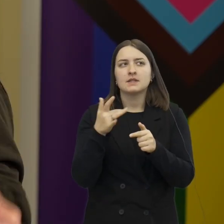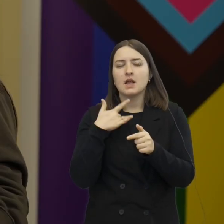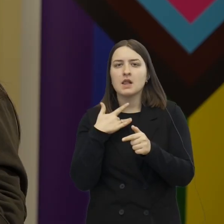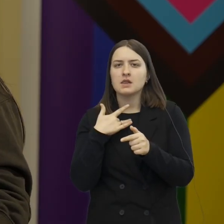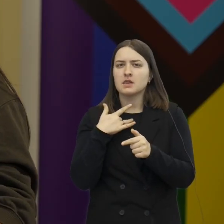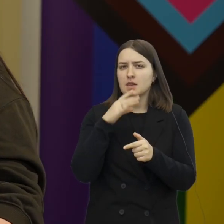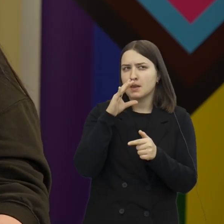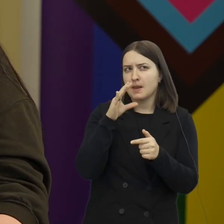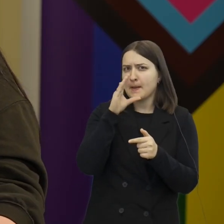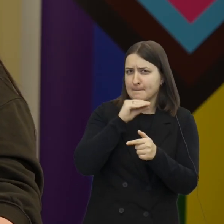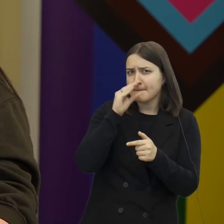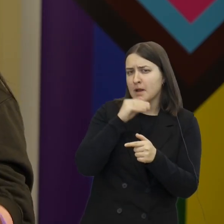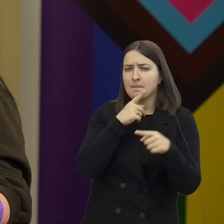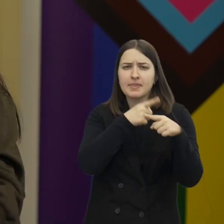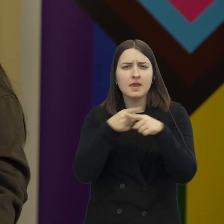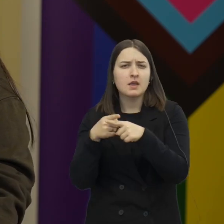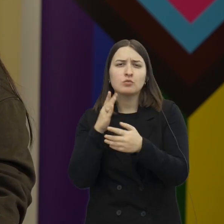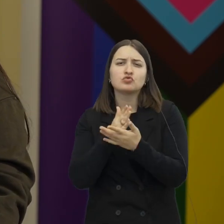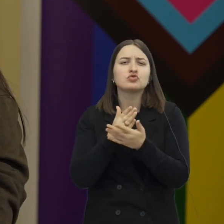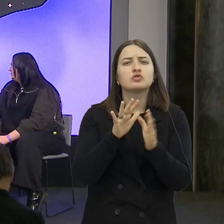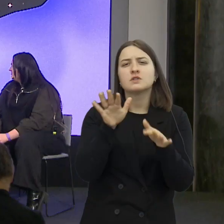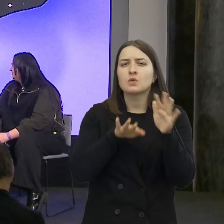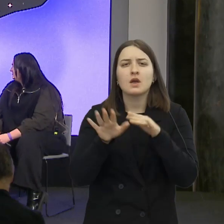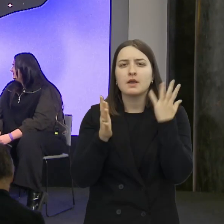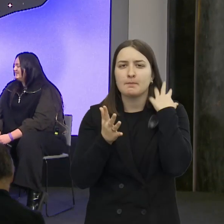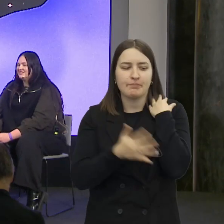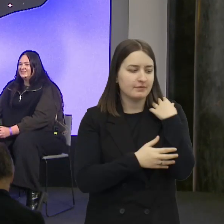kažkokių ir gerų tendencijų galima pastebėti.